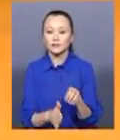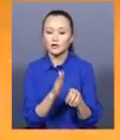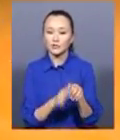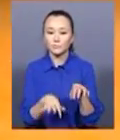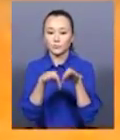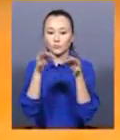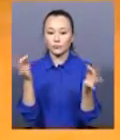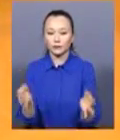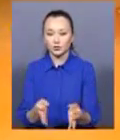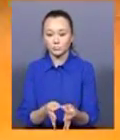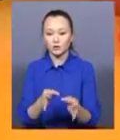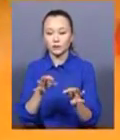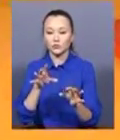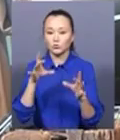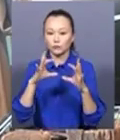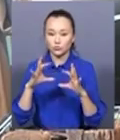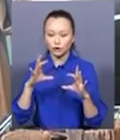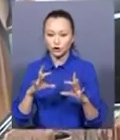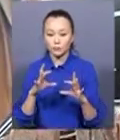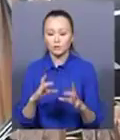Нарезаем тонкими кружочками.